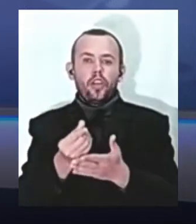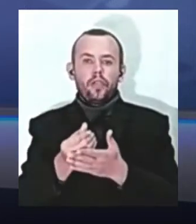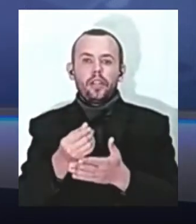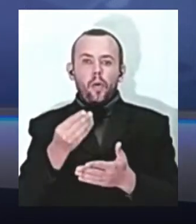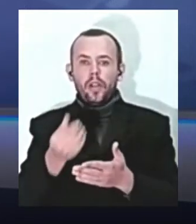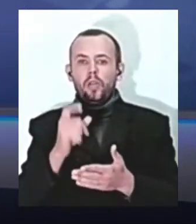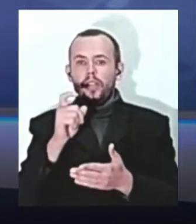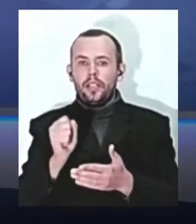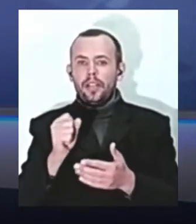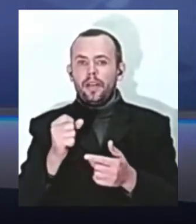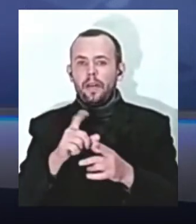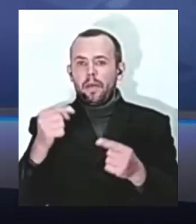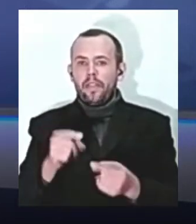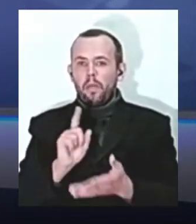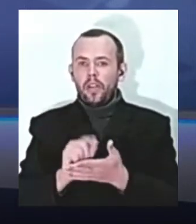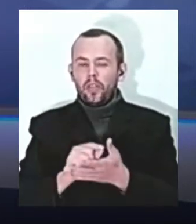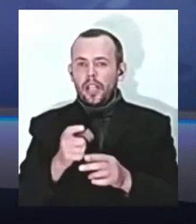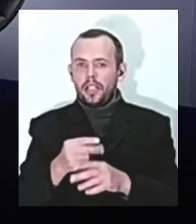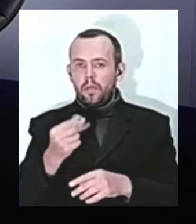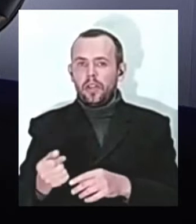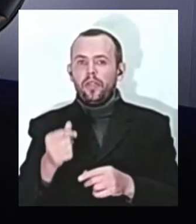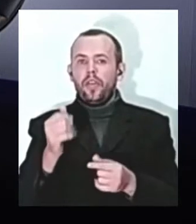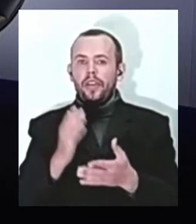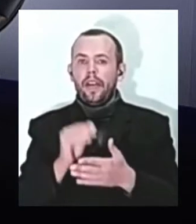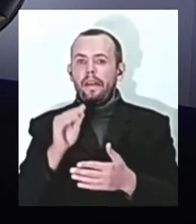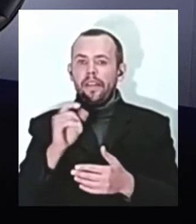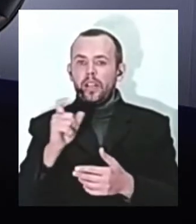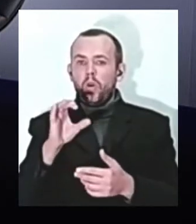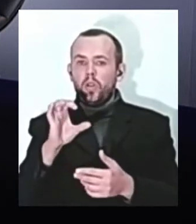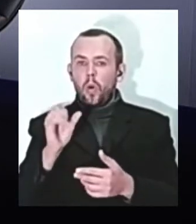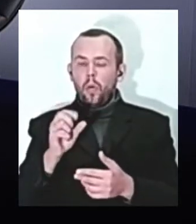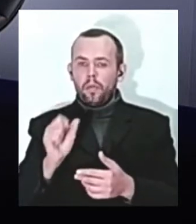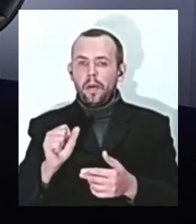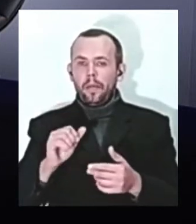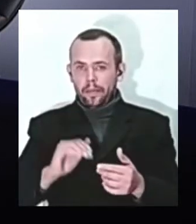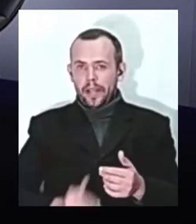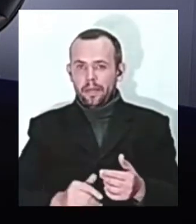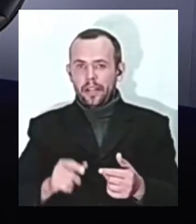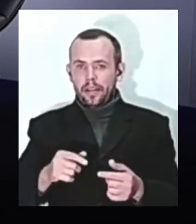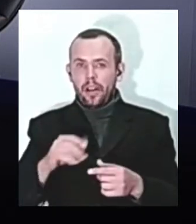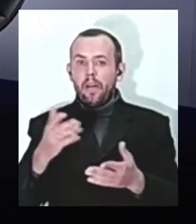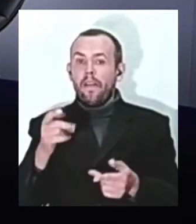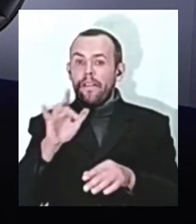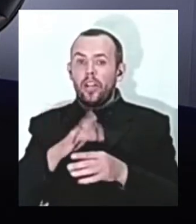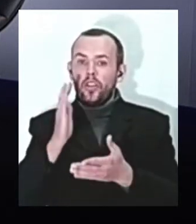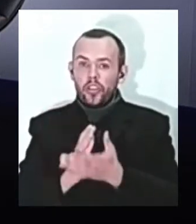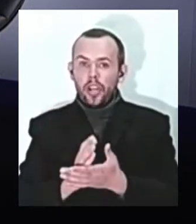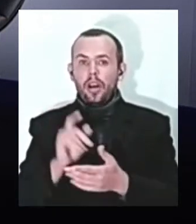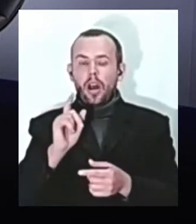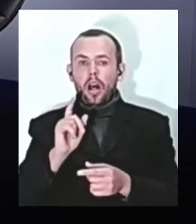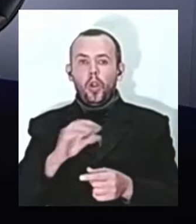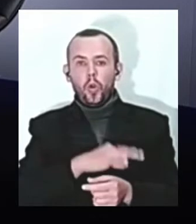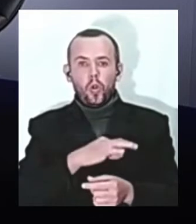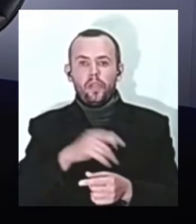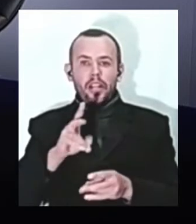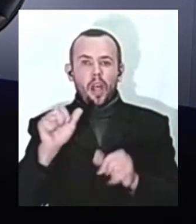відповідний податку за ці плати. Є фізично особи-підприємці, які фактично ними є, але юридично вони не оформлені, хоча